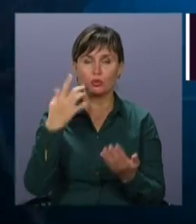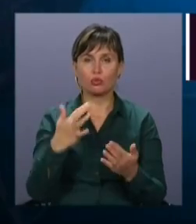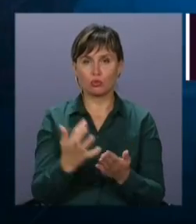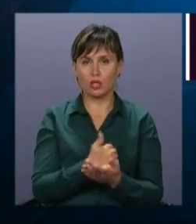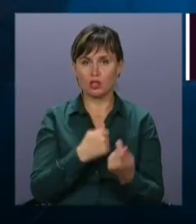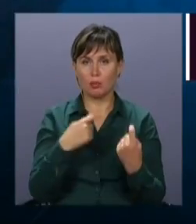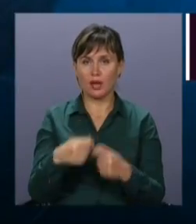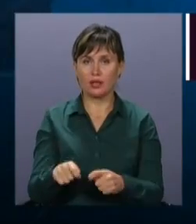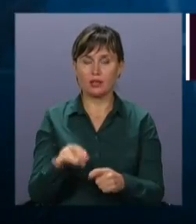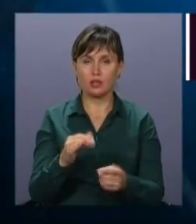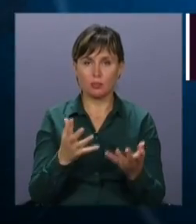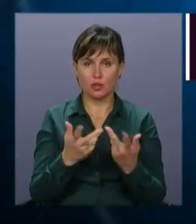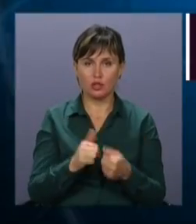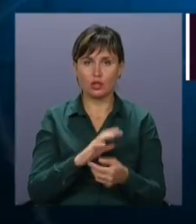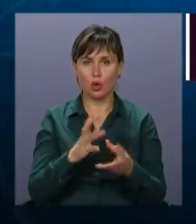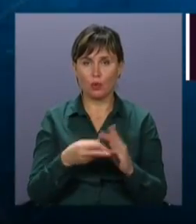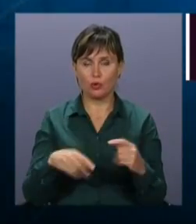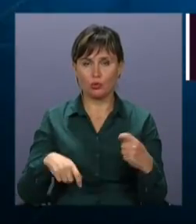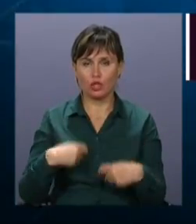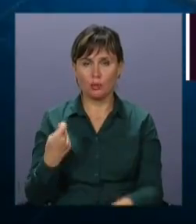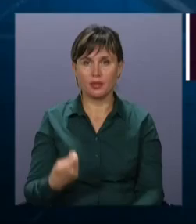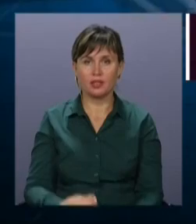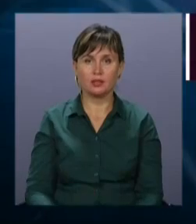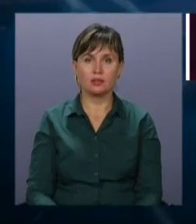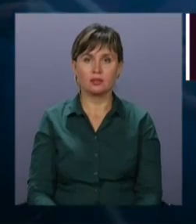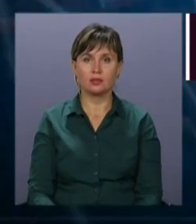удалось продать и подсчитать общий ущерб.